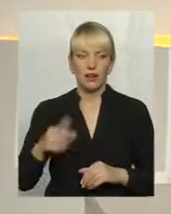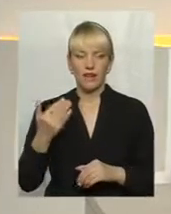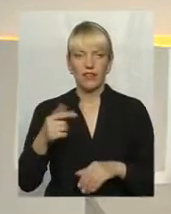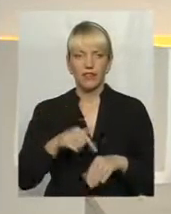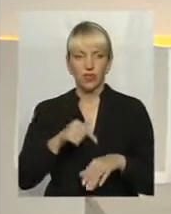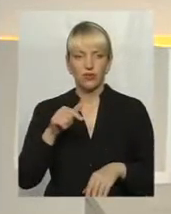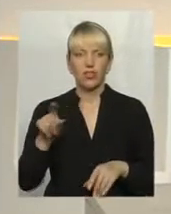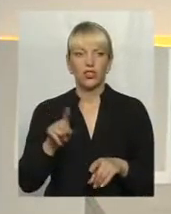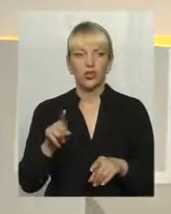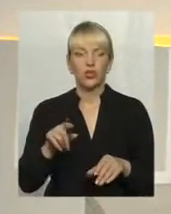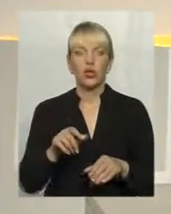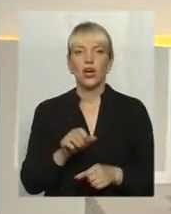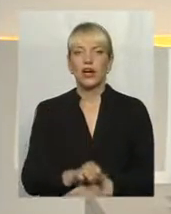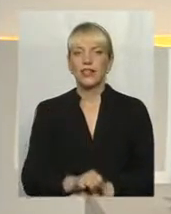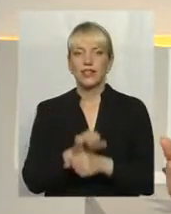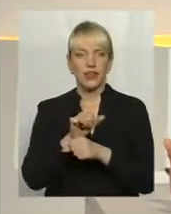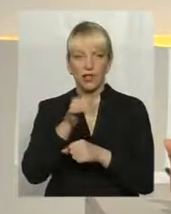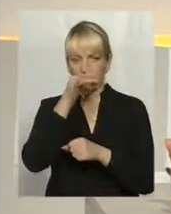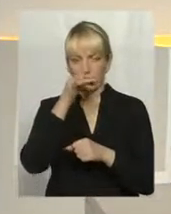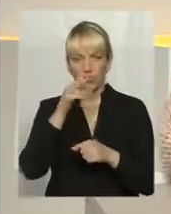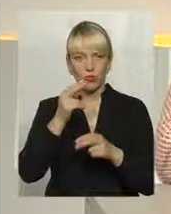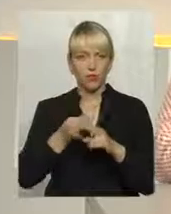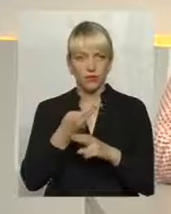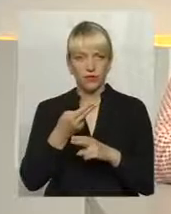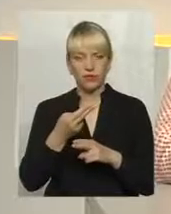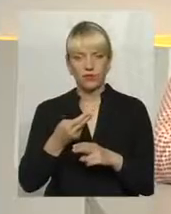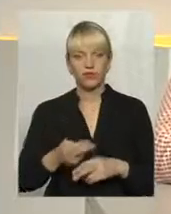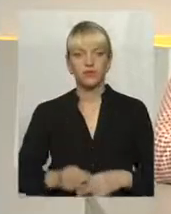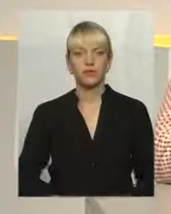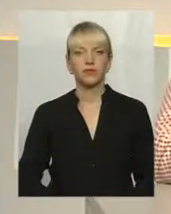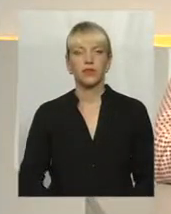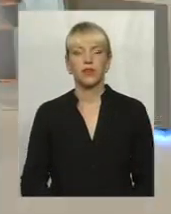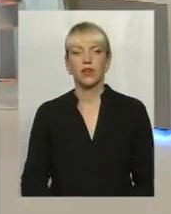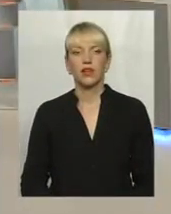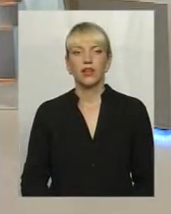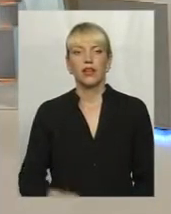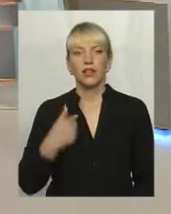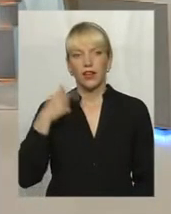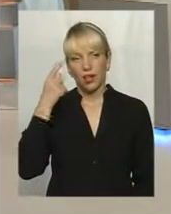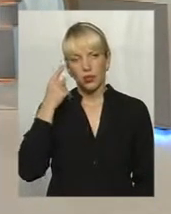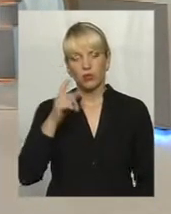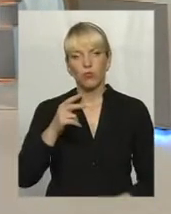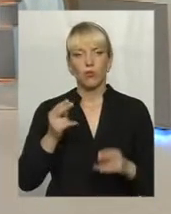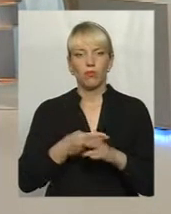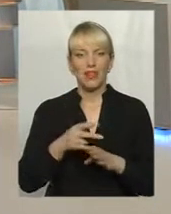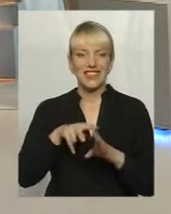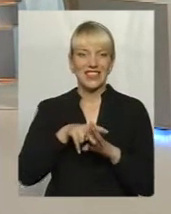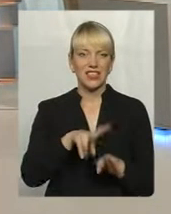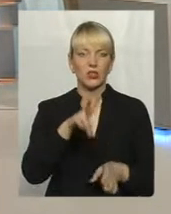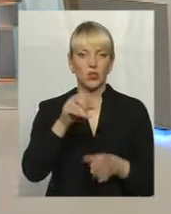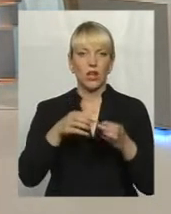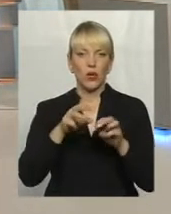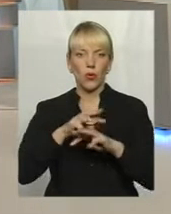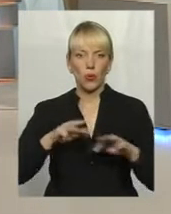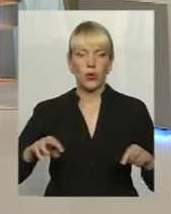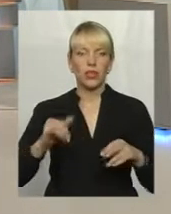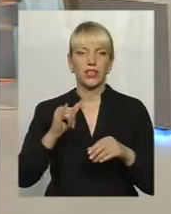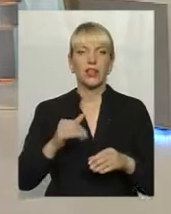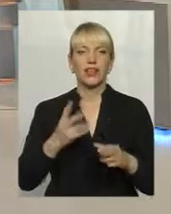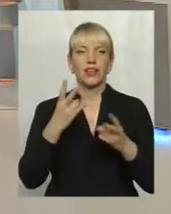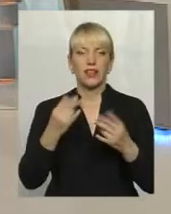відчуваєте, що страйків не уникнути, що діалогу як такого може і не відбутися? Я думаю, що без тиску на уряд і на теперішню Верховну